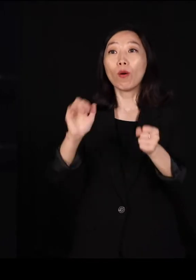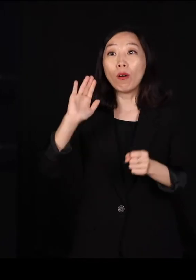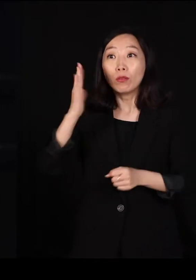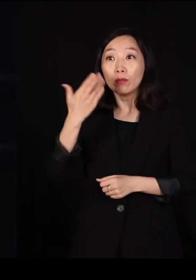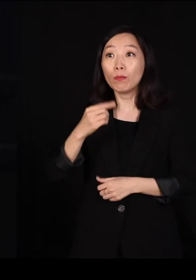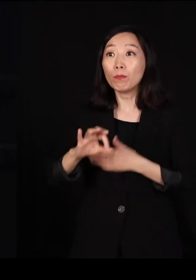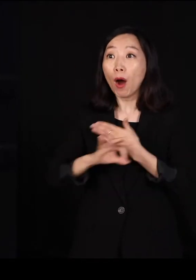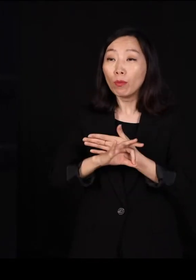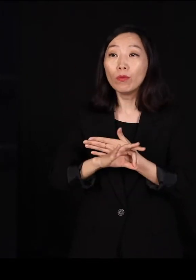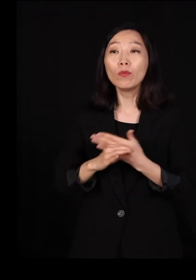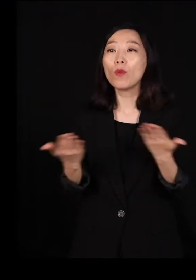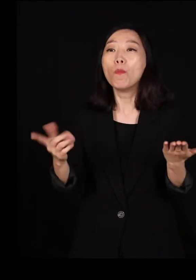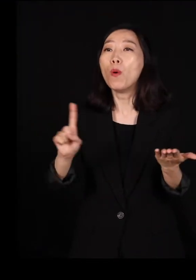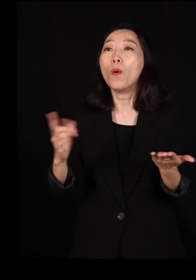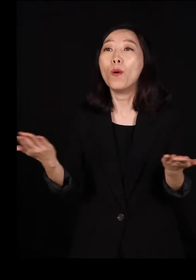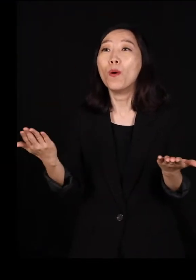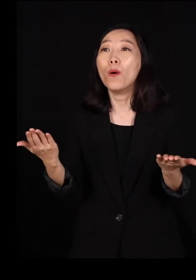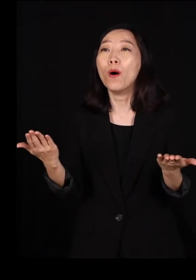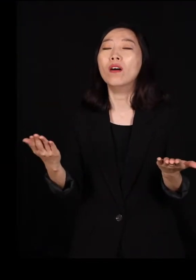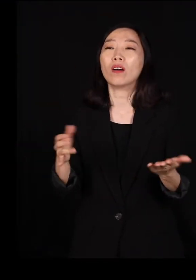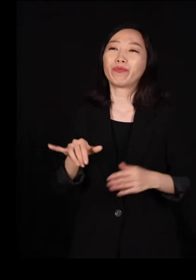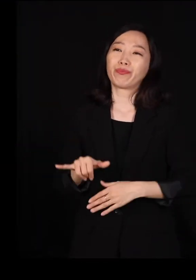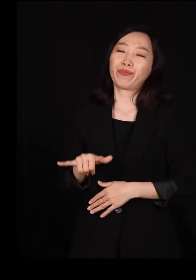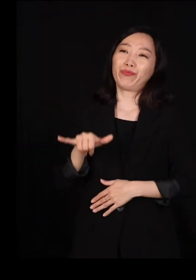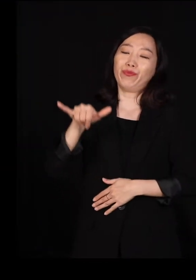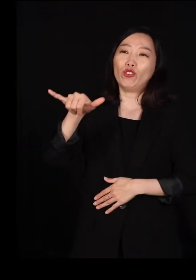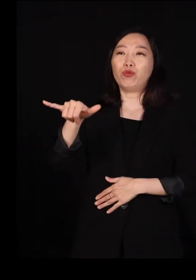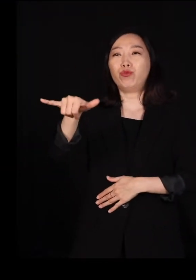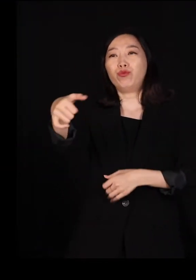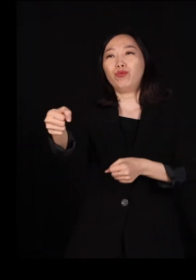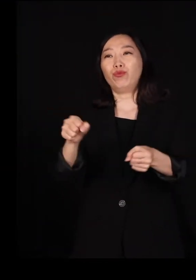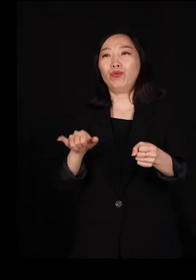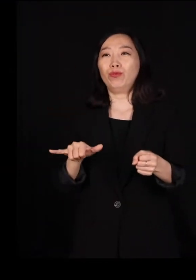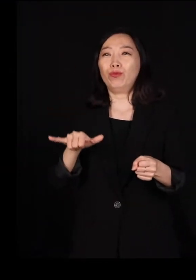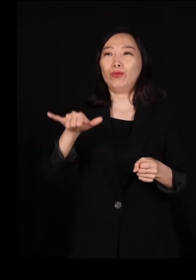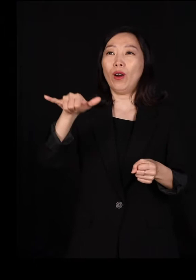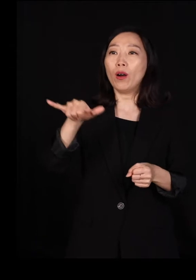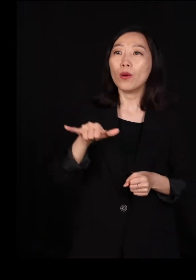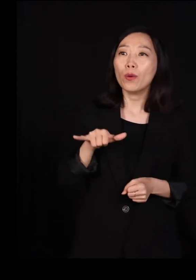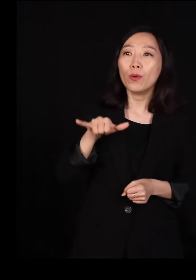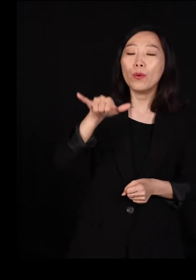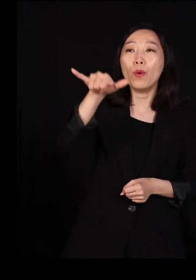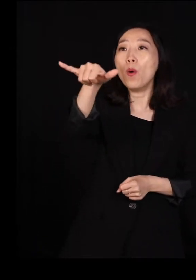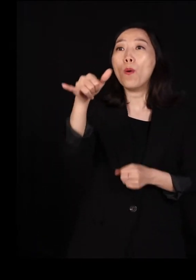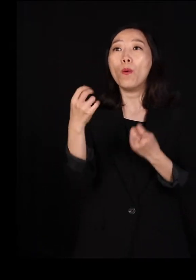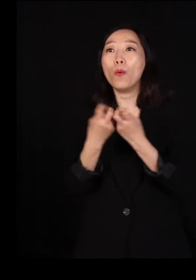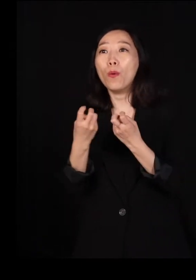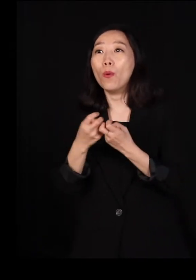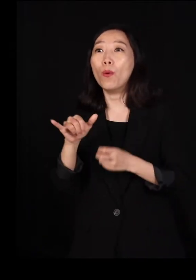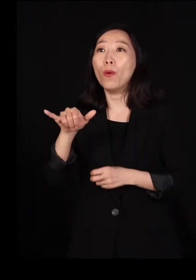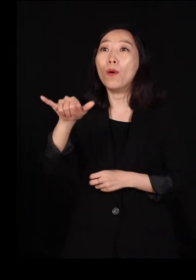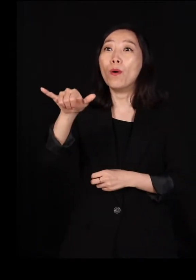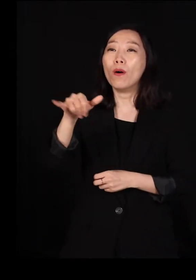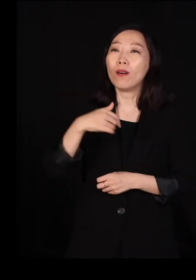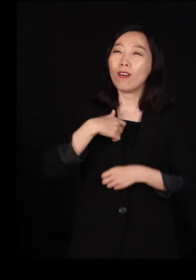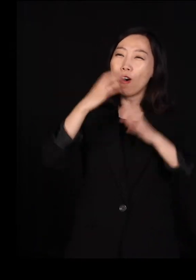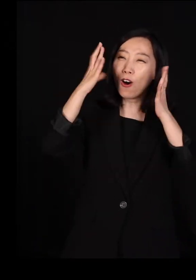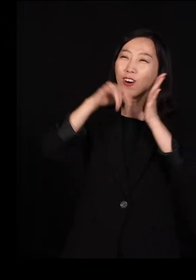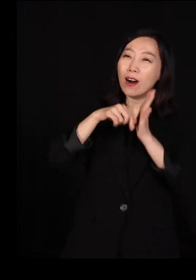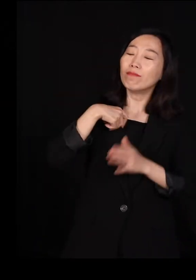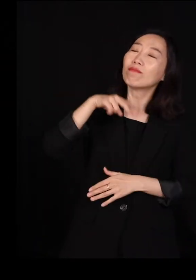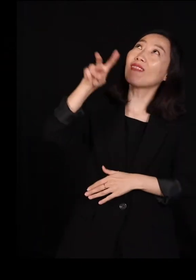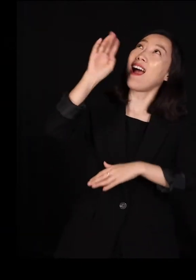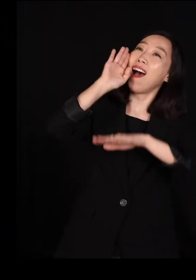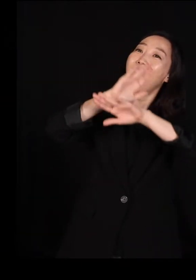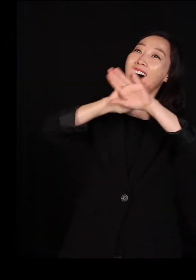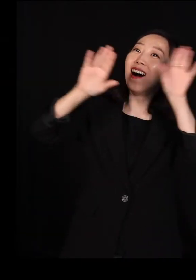되시나요? 비행기를 모는데 비행기를 어떻게 모는 걸까요? 어릴 때 하늘 쳐다보고 비행기가